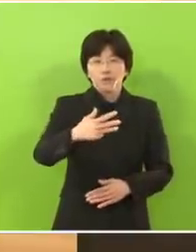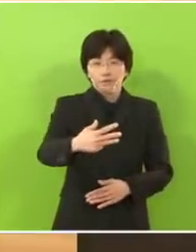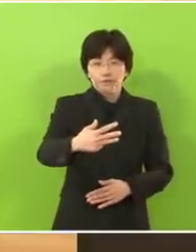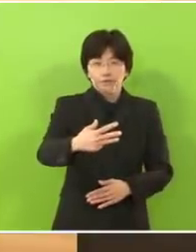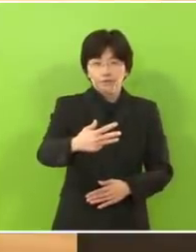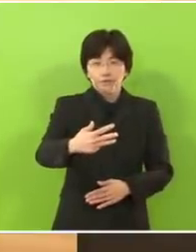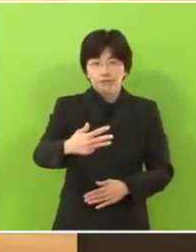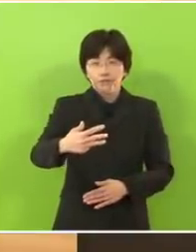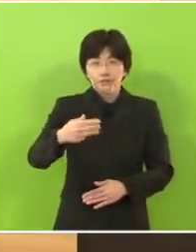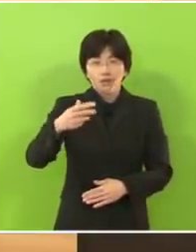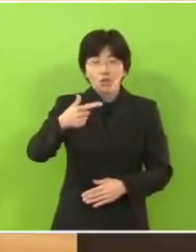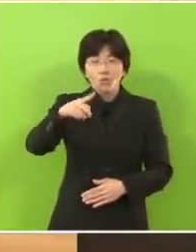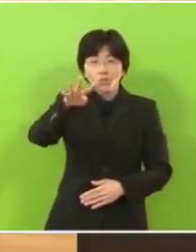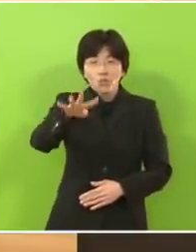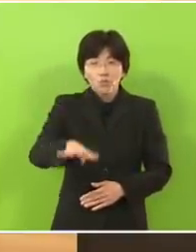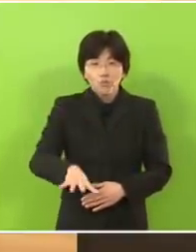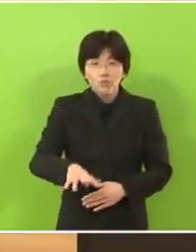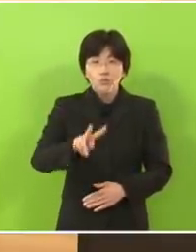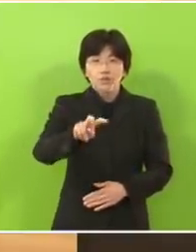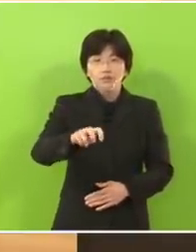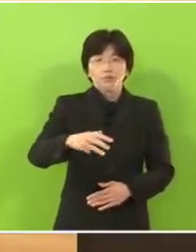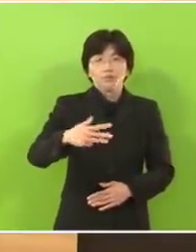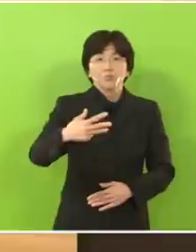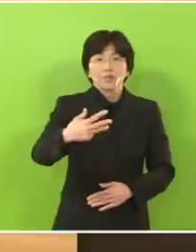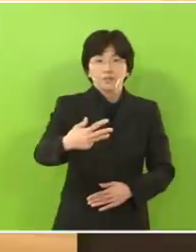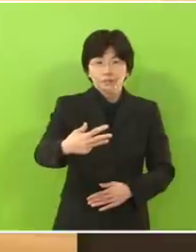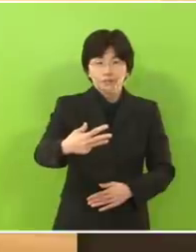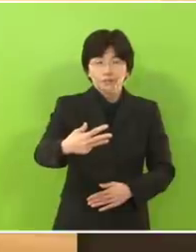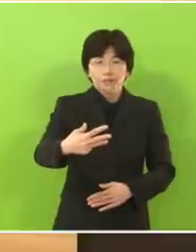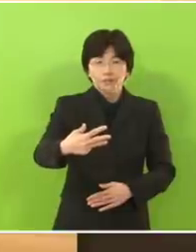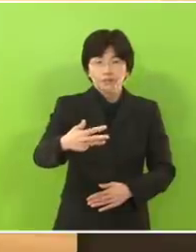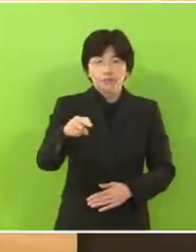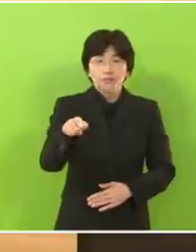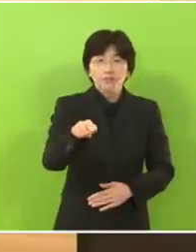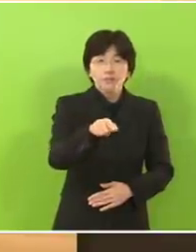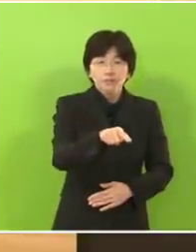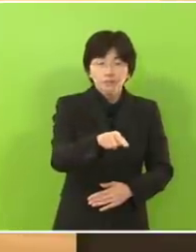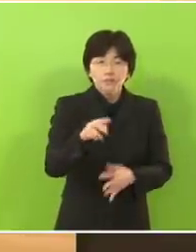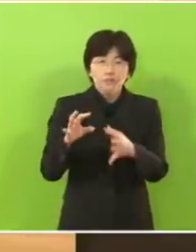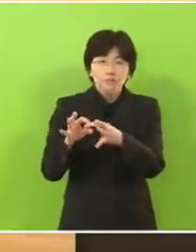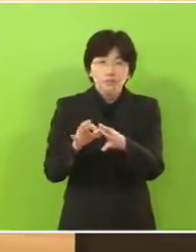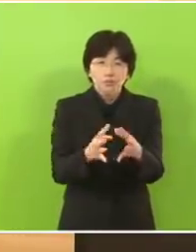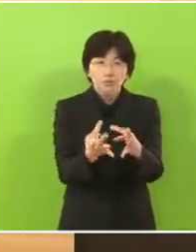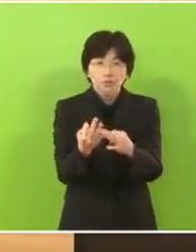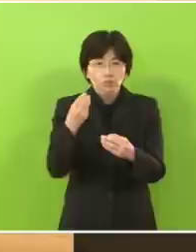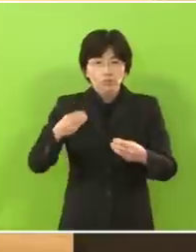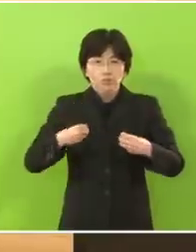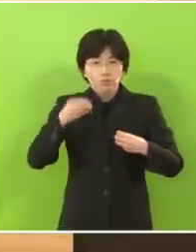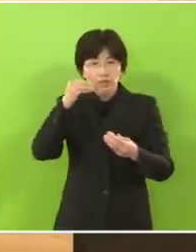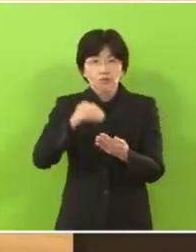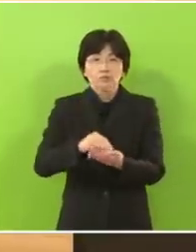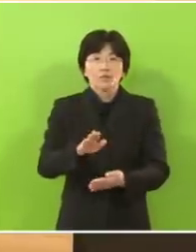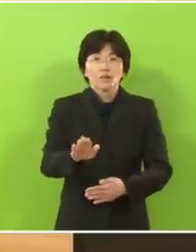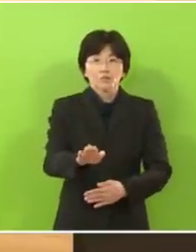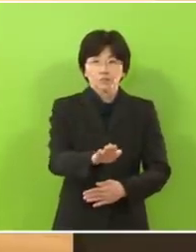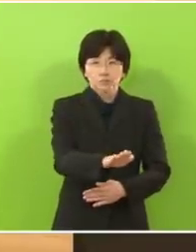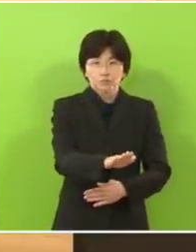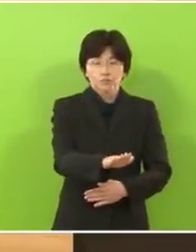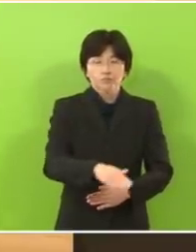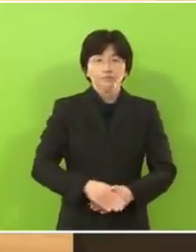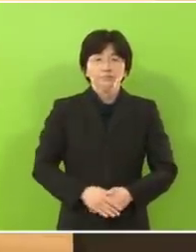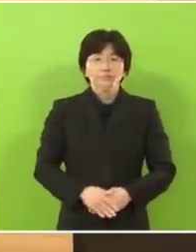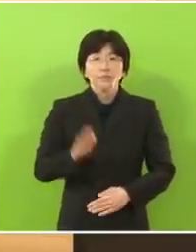は大津市で28m同市では引き続き多くの陽性が確認されています